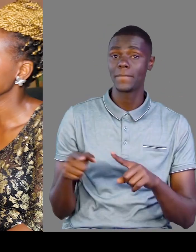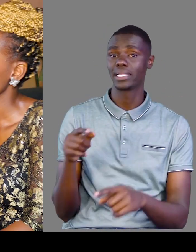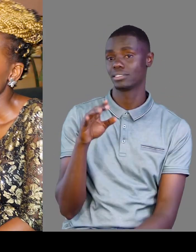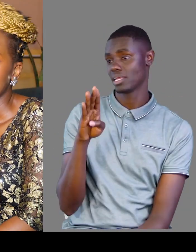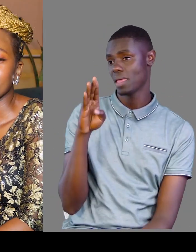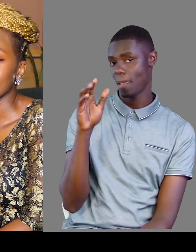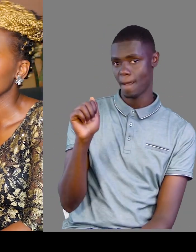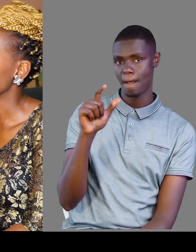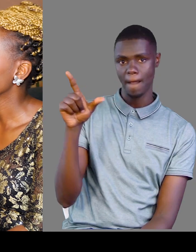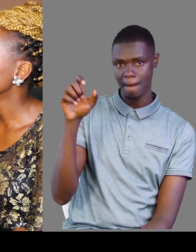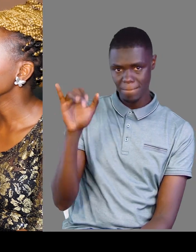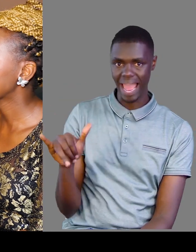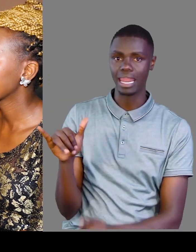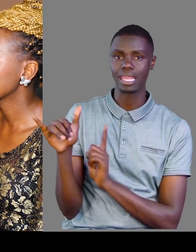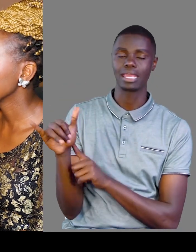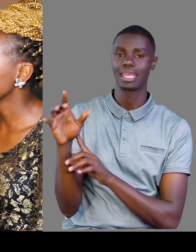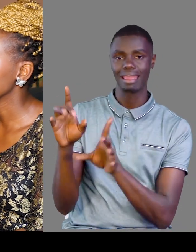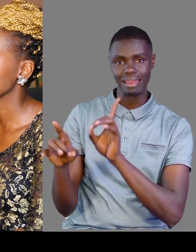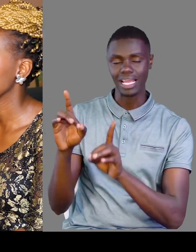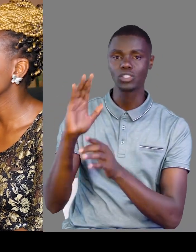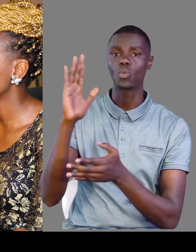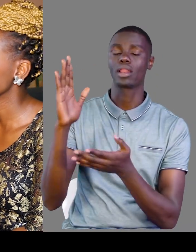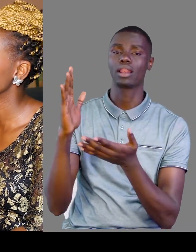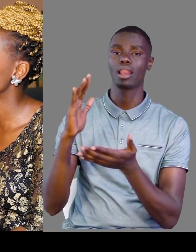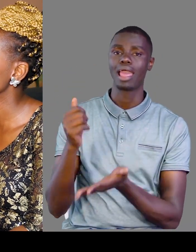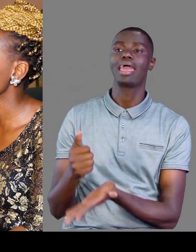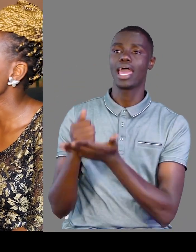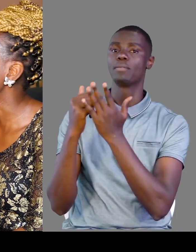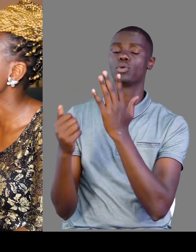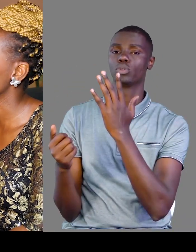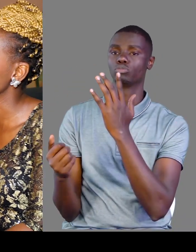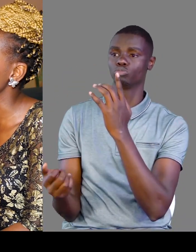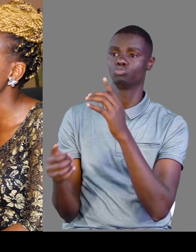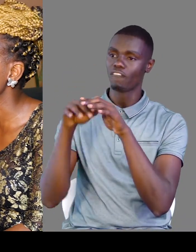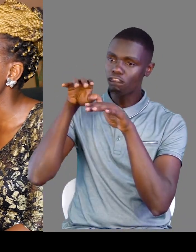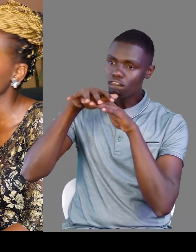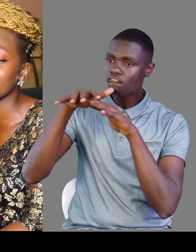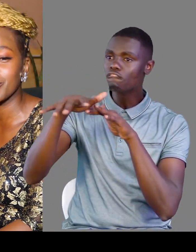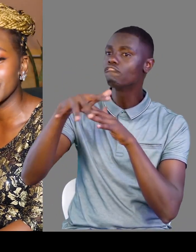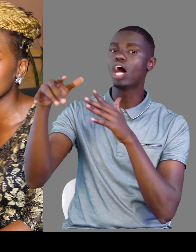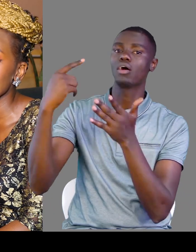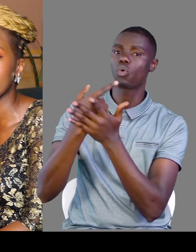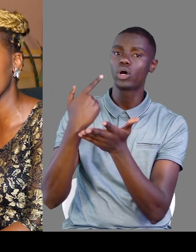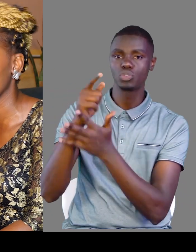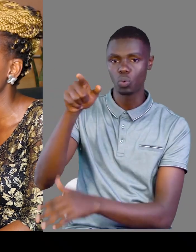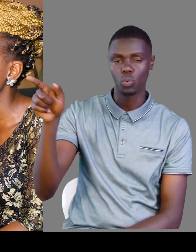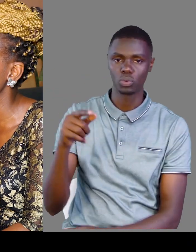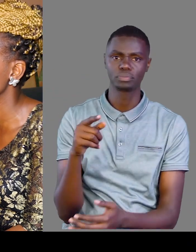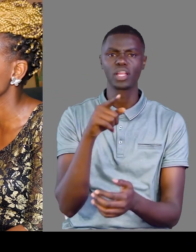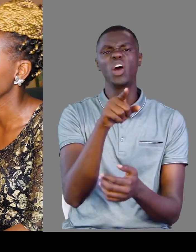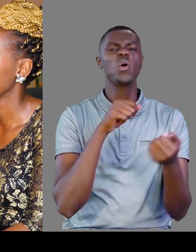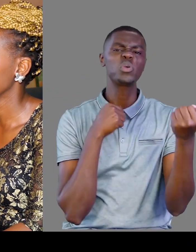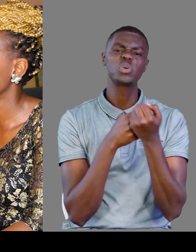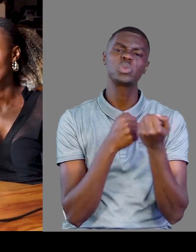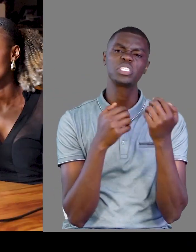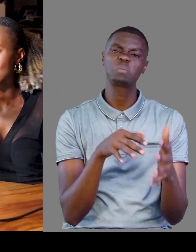Hiyo ni Gedo. I hope middle class sponsor amepata hiyo kwa sababu yeye anasemanga yeye ni sponsor lakini sponsor wetu bandia hana chochote.